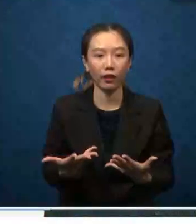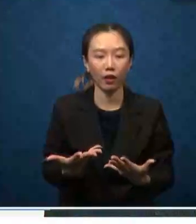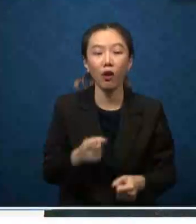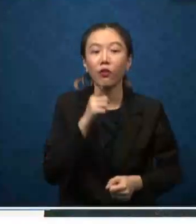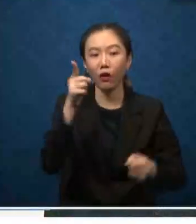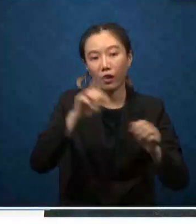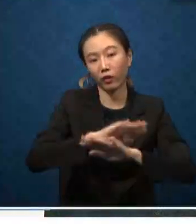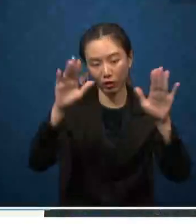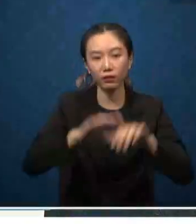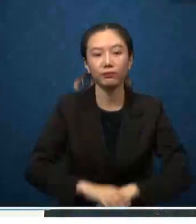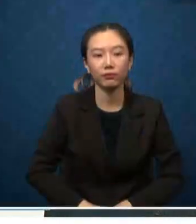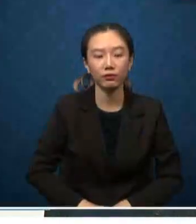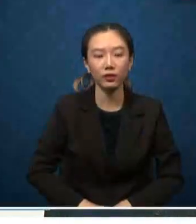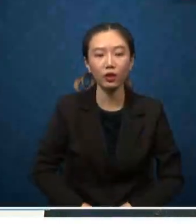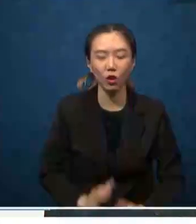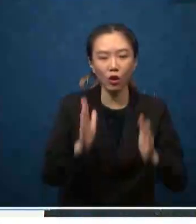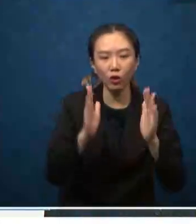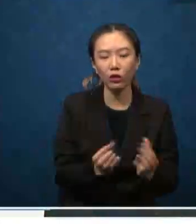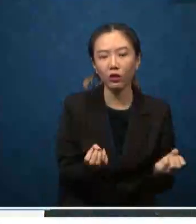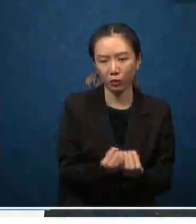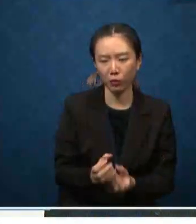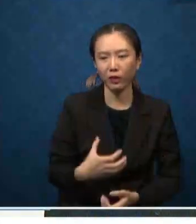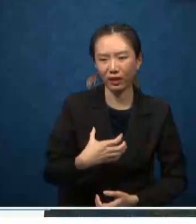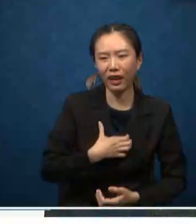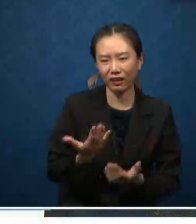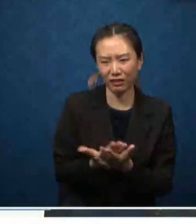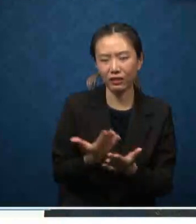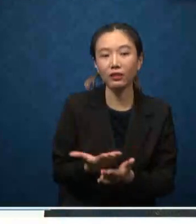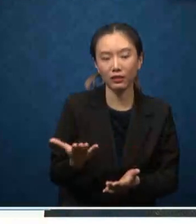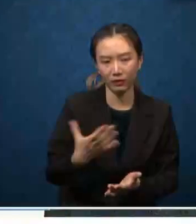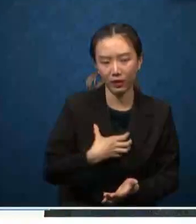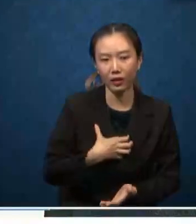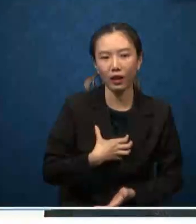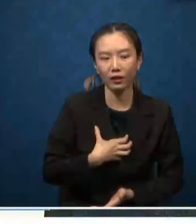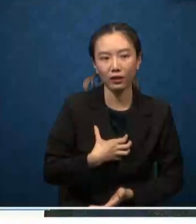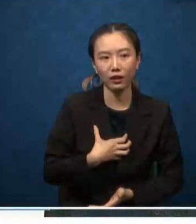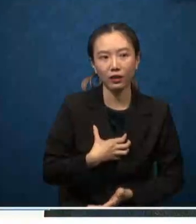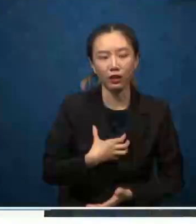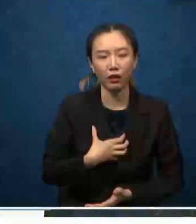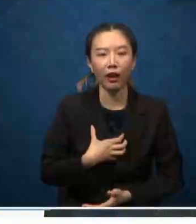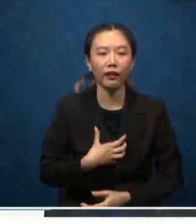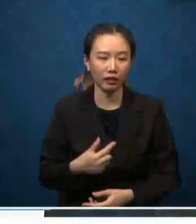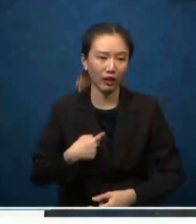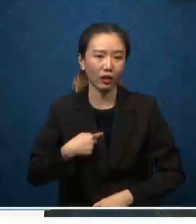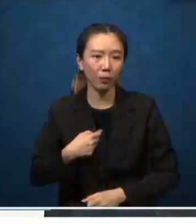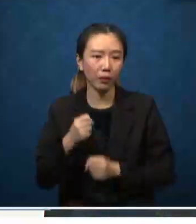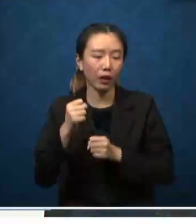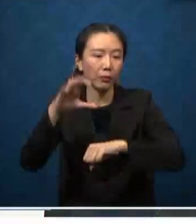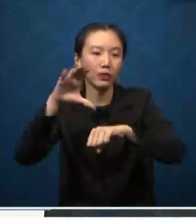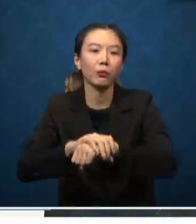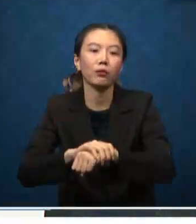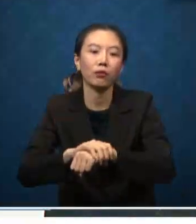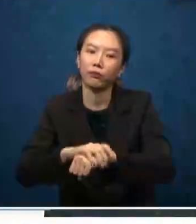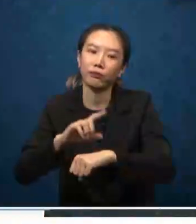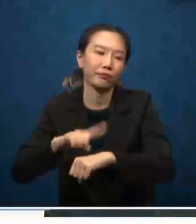ผู้เสียหายก็อยากได้เงินคืนทั้งนั้นนะฮะถอนทั้งนั้นนะไอ้ที่เราลงแรงลงทุนไปมันก็สูญเปล่าเพราะนั้นหนึ่